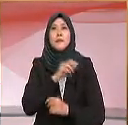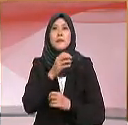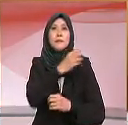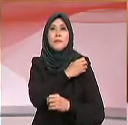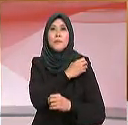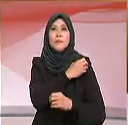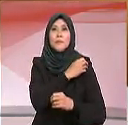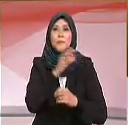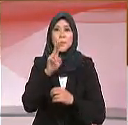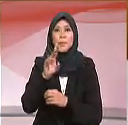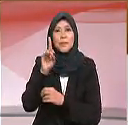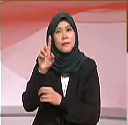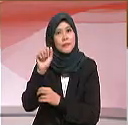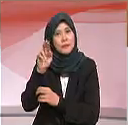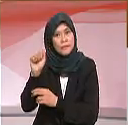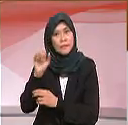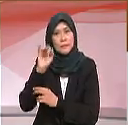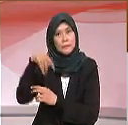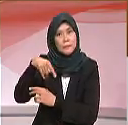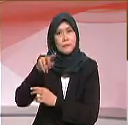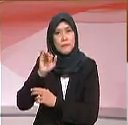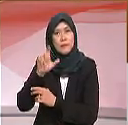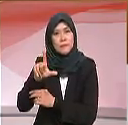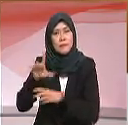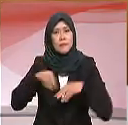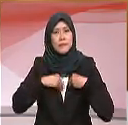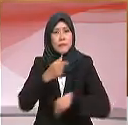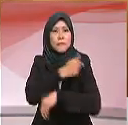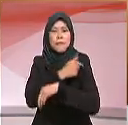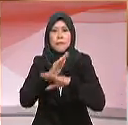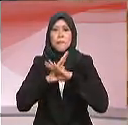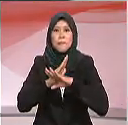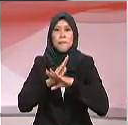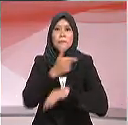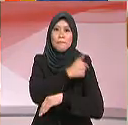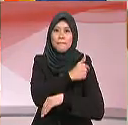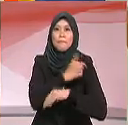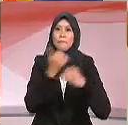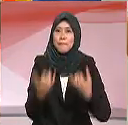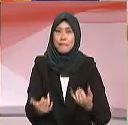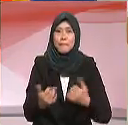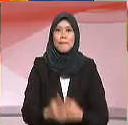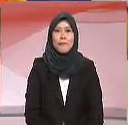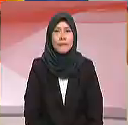Udara Jeneral Tan Sri Akbal Abdul Samad turut menerima suntikan vaksin itu hari ini.